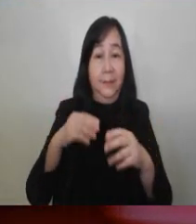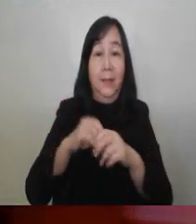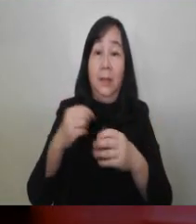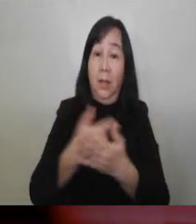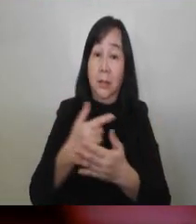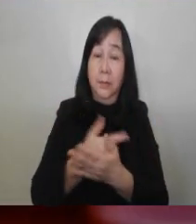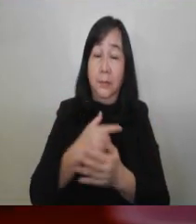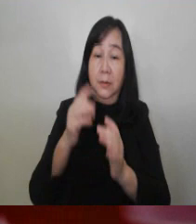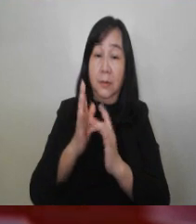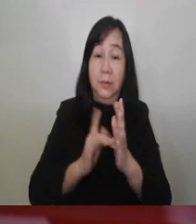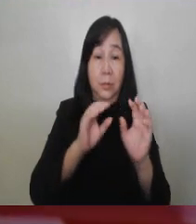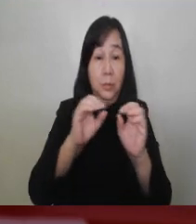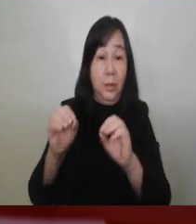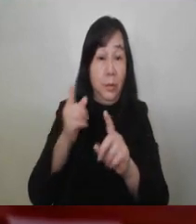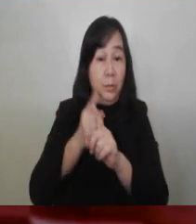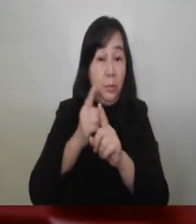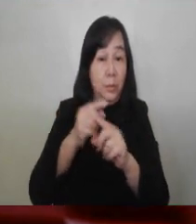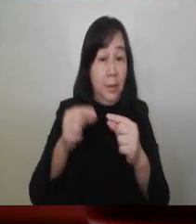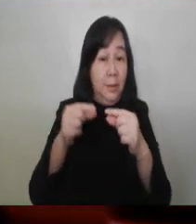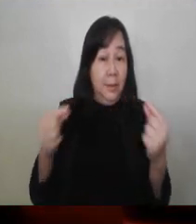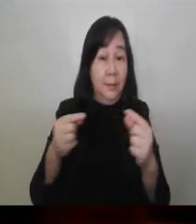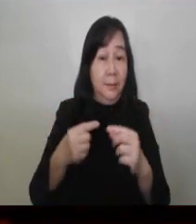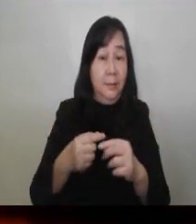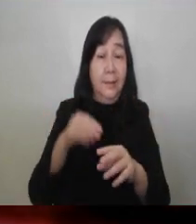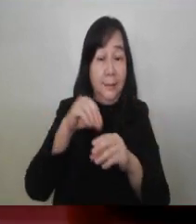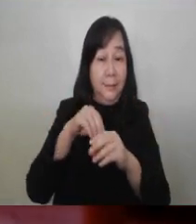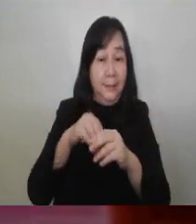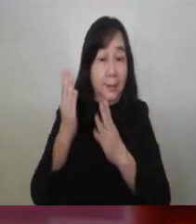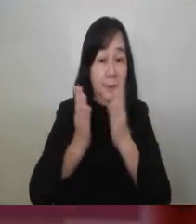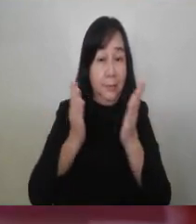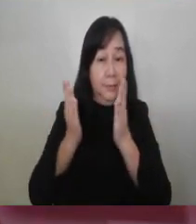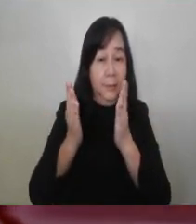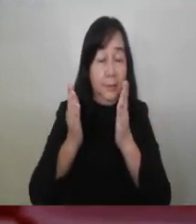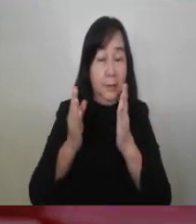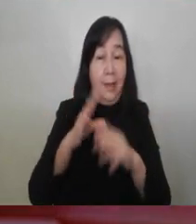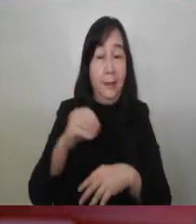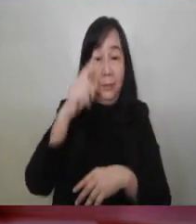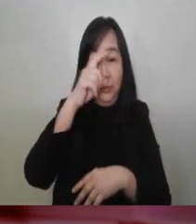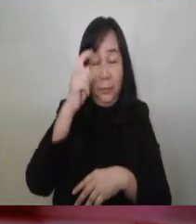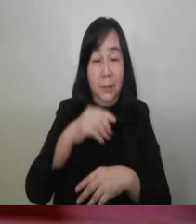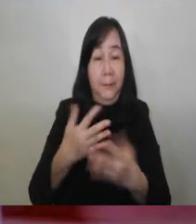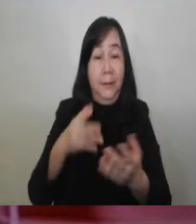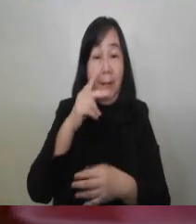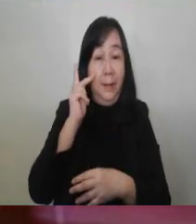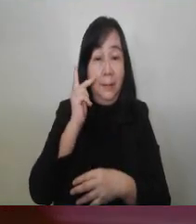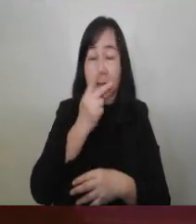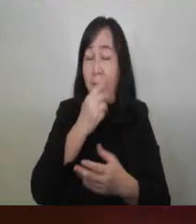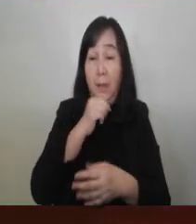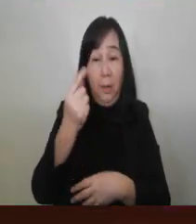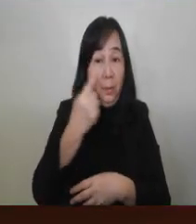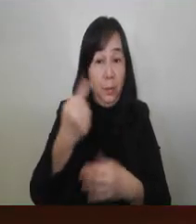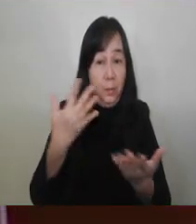Sa Ebanghelyo, itinuro ni Jesus na ang tunay na kadakilaan ay nasa paglilingkod. Ang katalinuhan ni Picasso